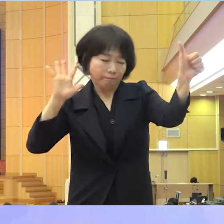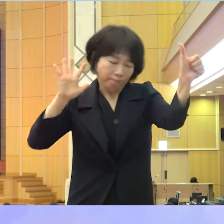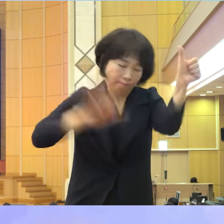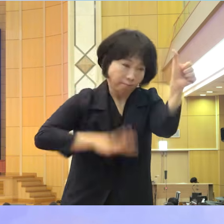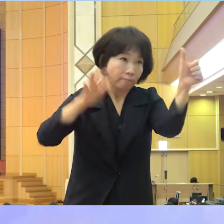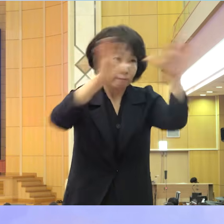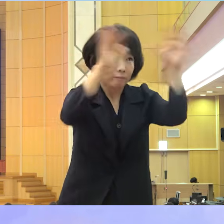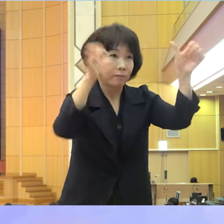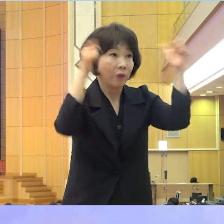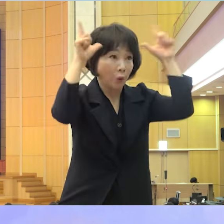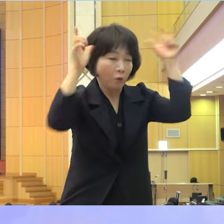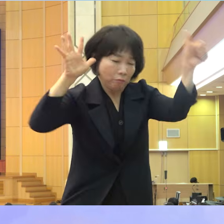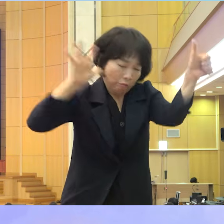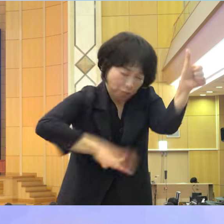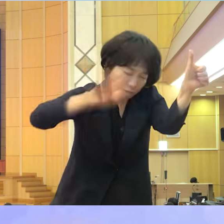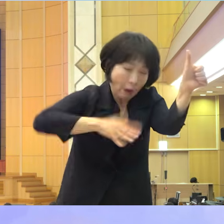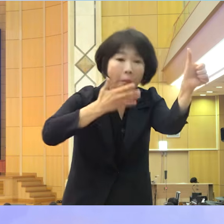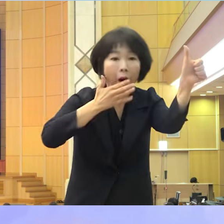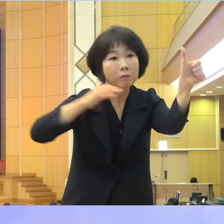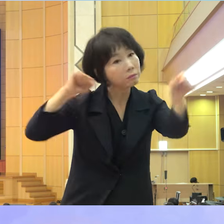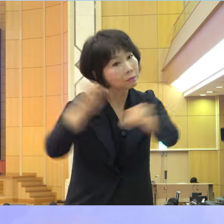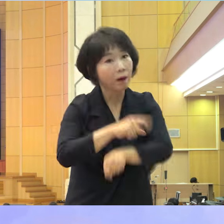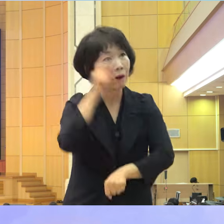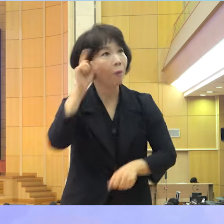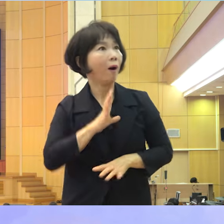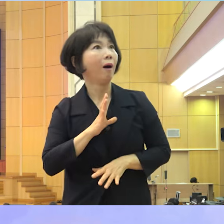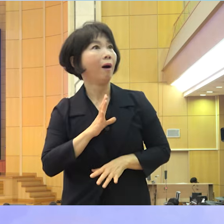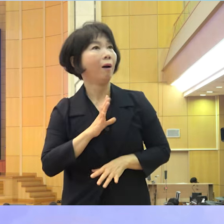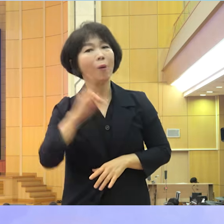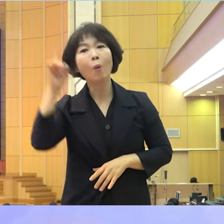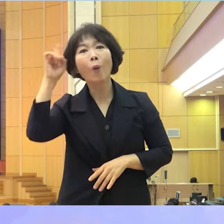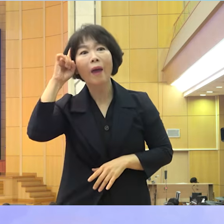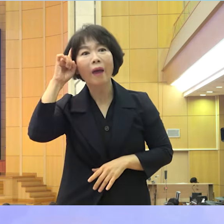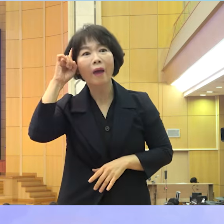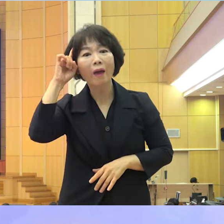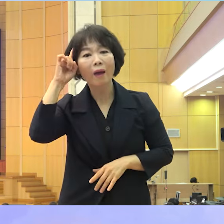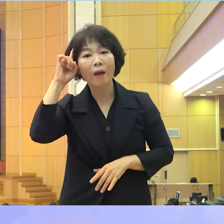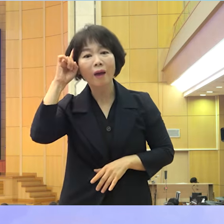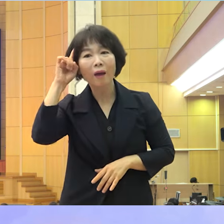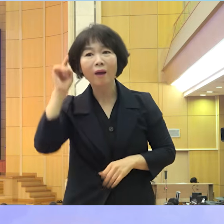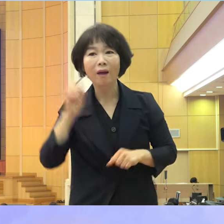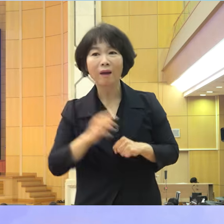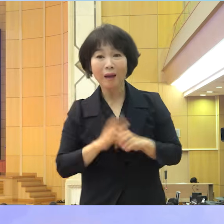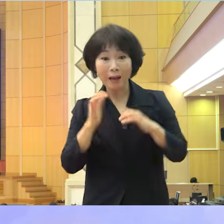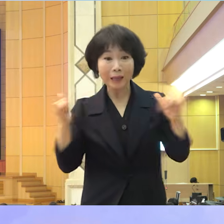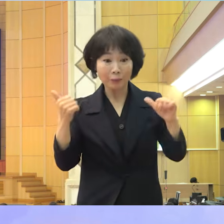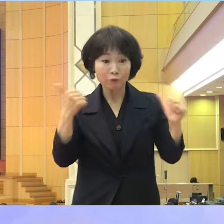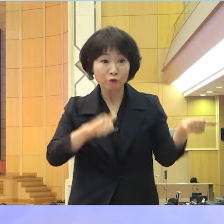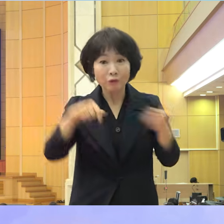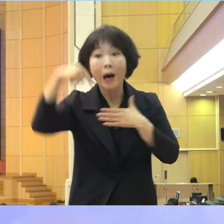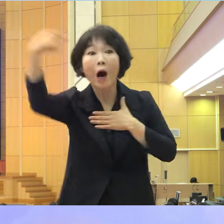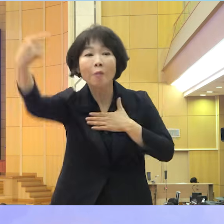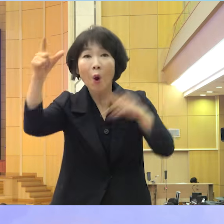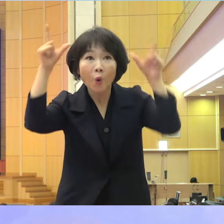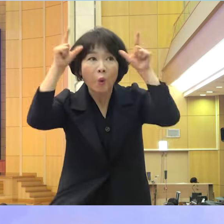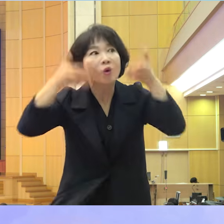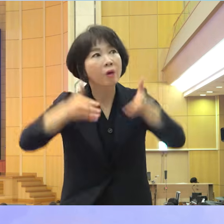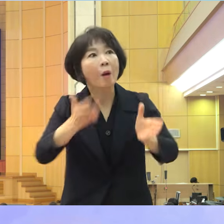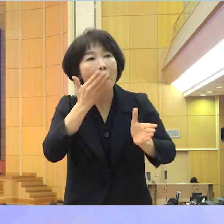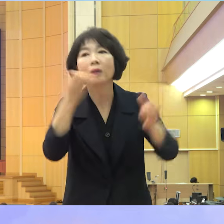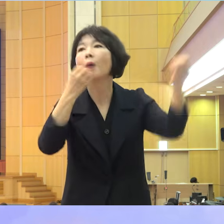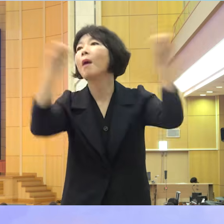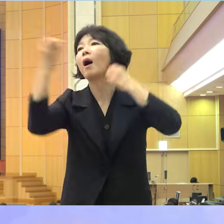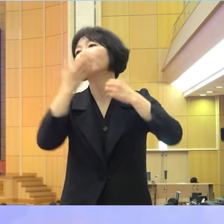소가 지나갈 때까지, 이게 윤회설이라든지 이런 걸 통해서 그런 종교를